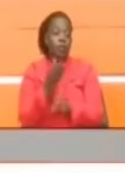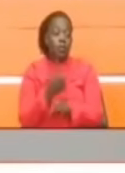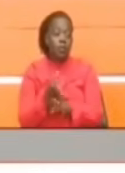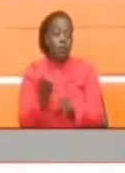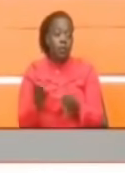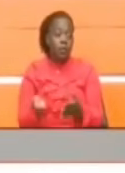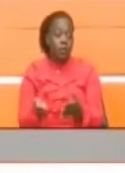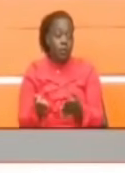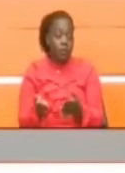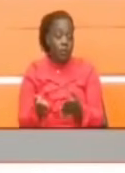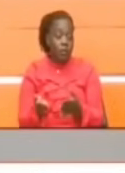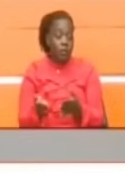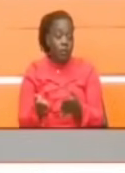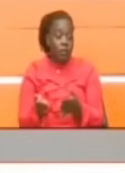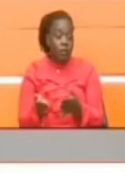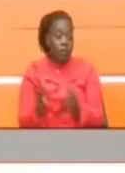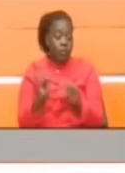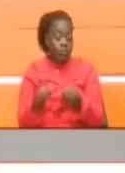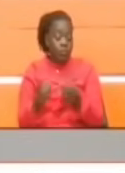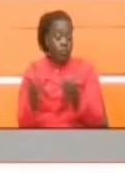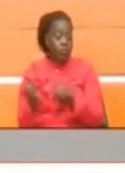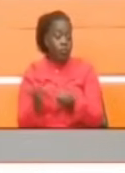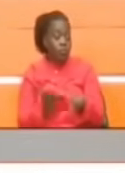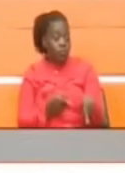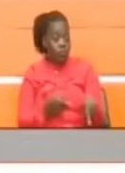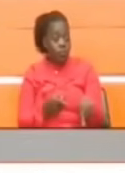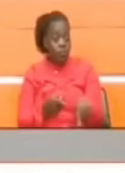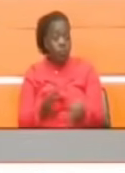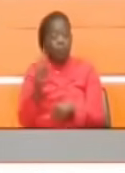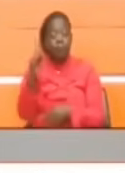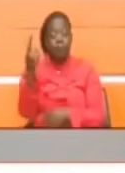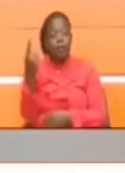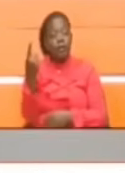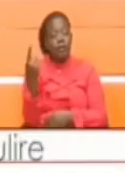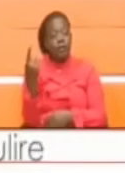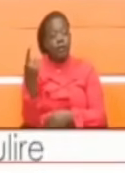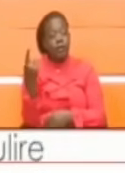soboka kuleka tekisoboka ekisoka